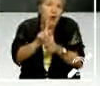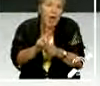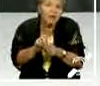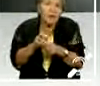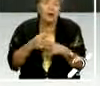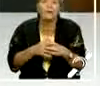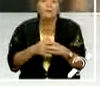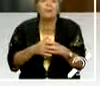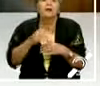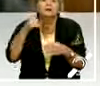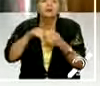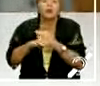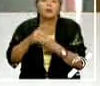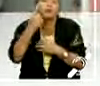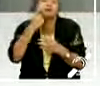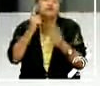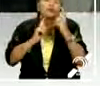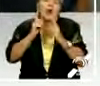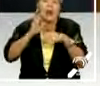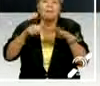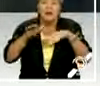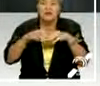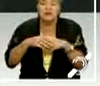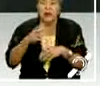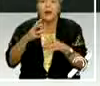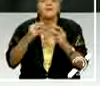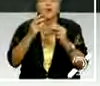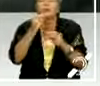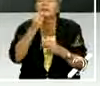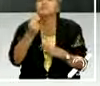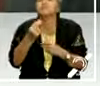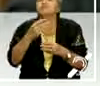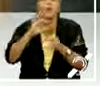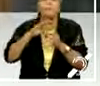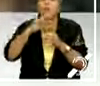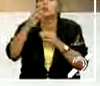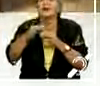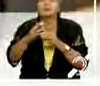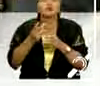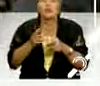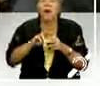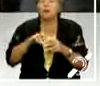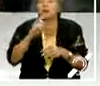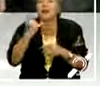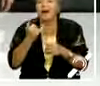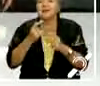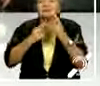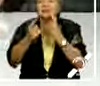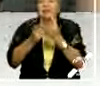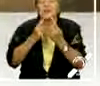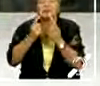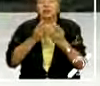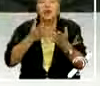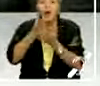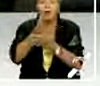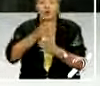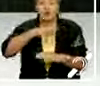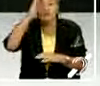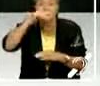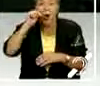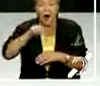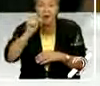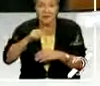multor ministere. Iată, vorbim despre mai multe măsuri care au fost și sunt în continuare discutate în cursul zilei de astăzi